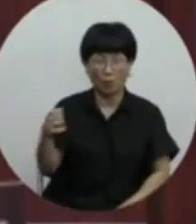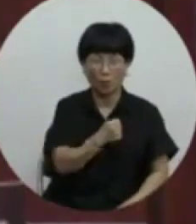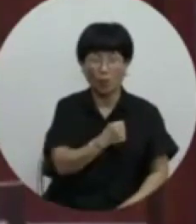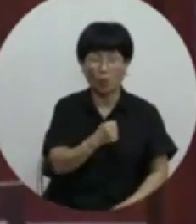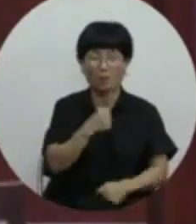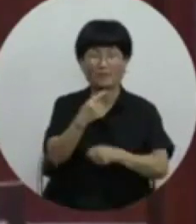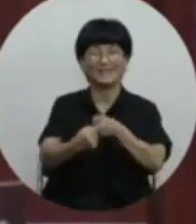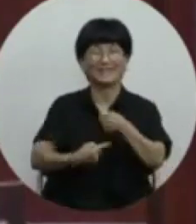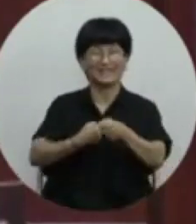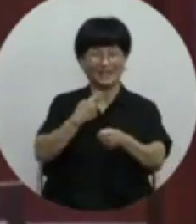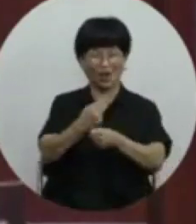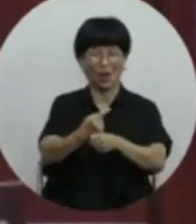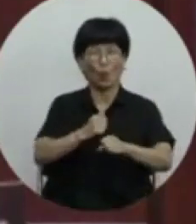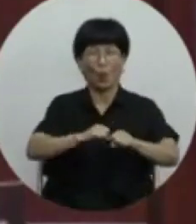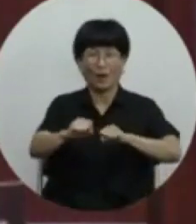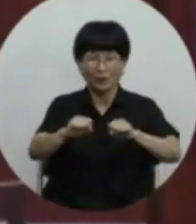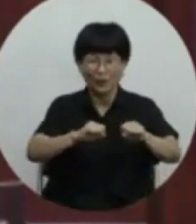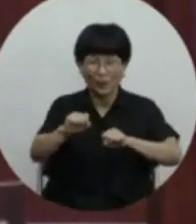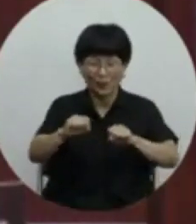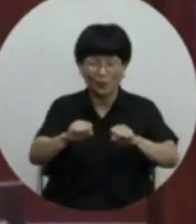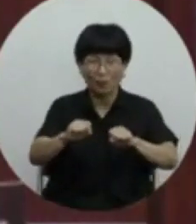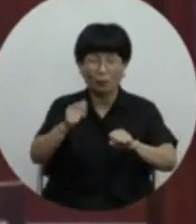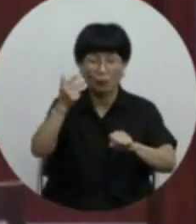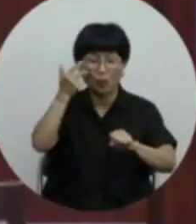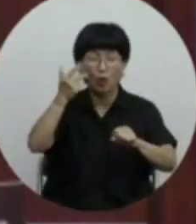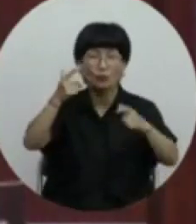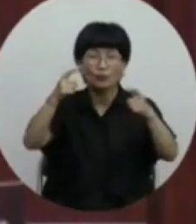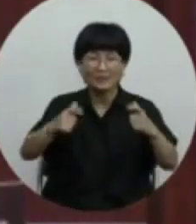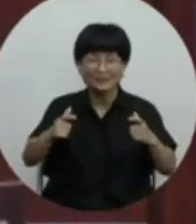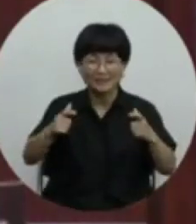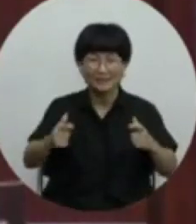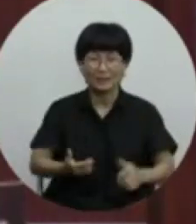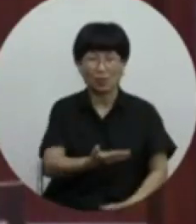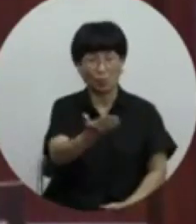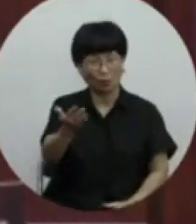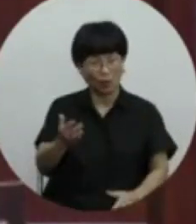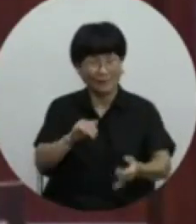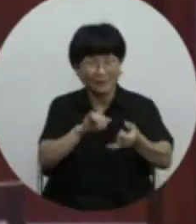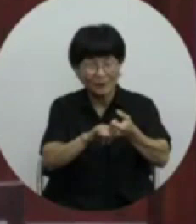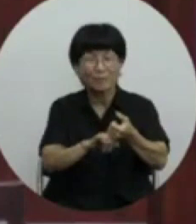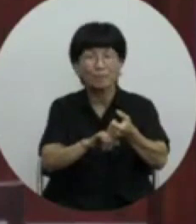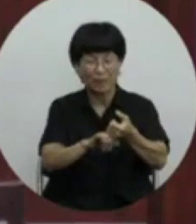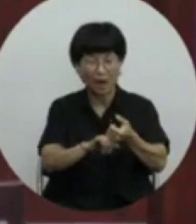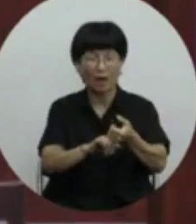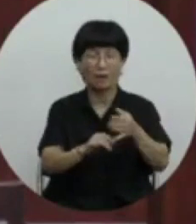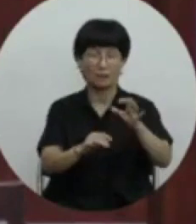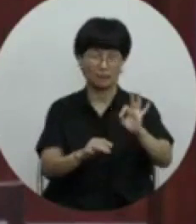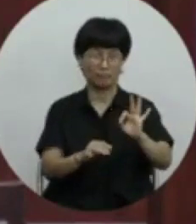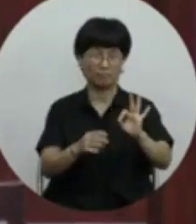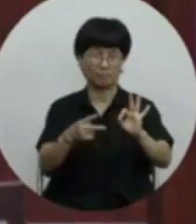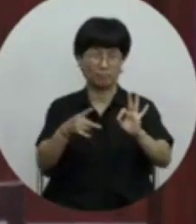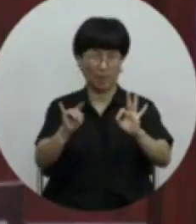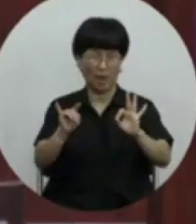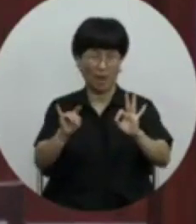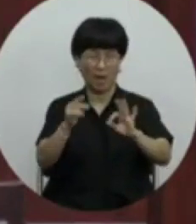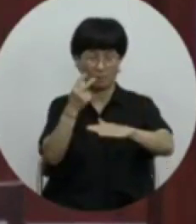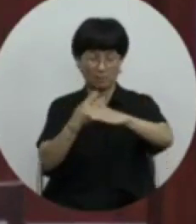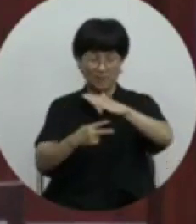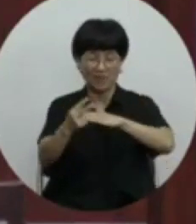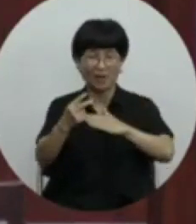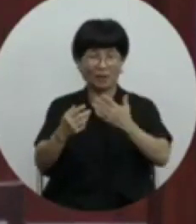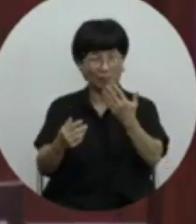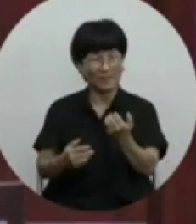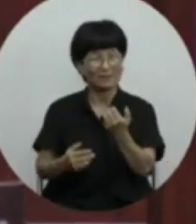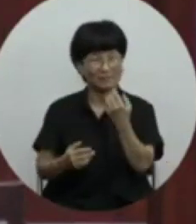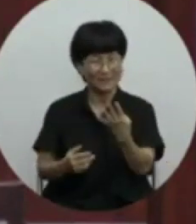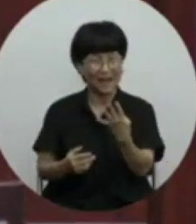지난 1년, 우리 여주시는 시민들과 약속했던 10대 비전 84개 공약